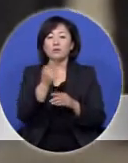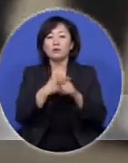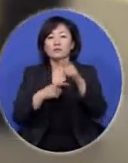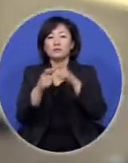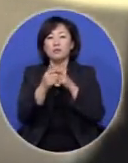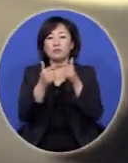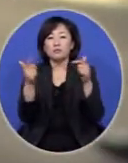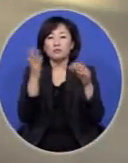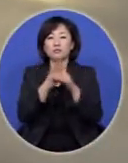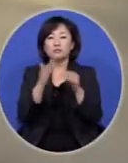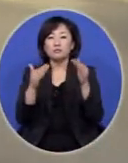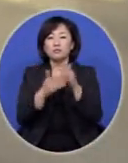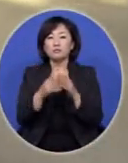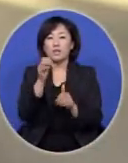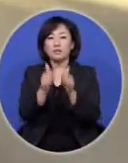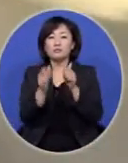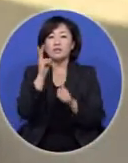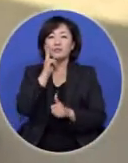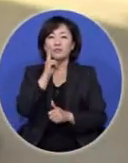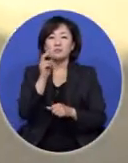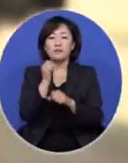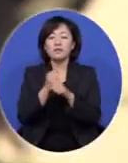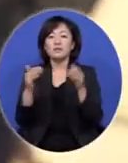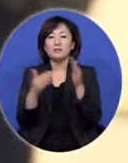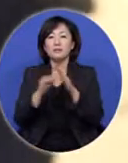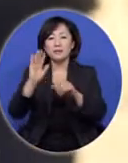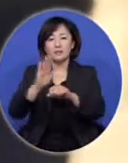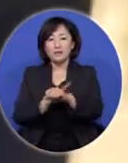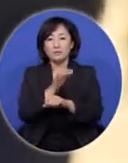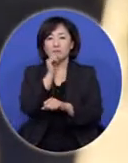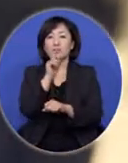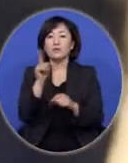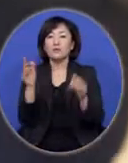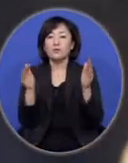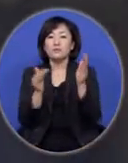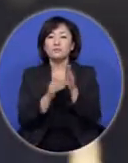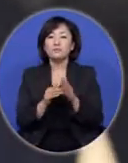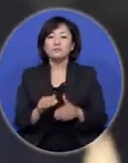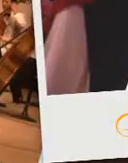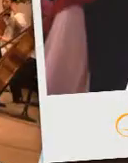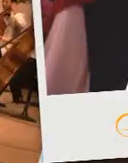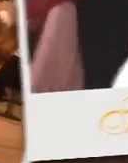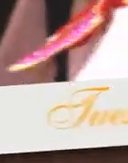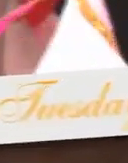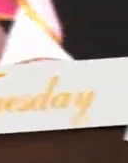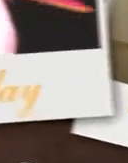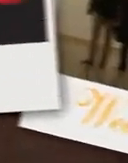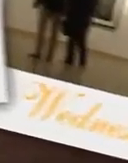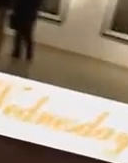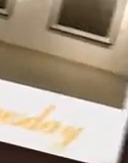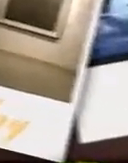늘어나면서 과당 경쟁이 이 같은 부작용을 부른 것 같다고 전했습니다.